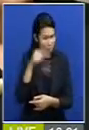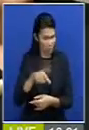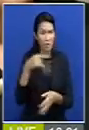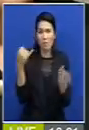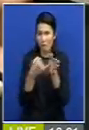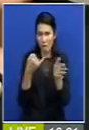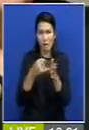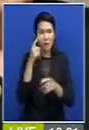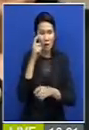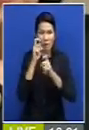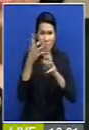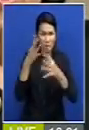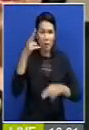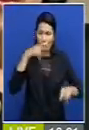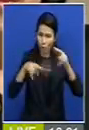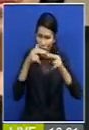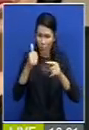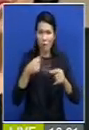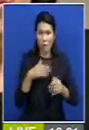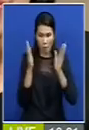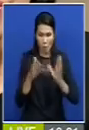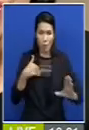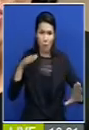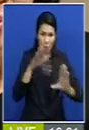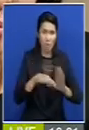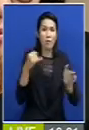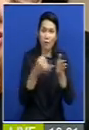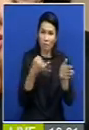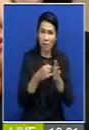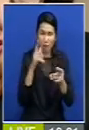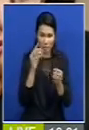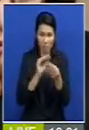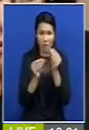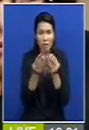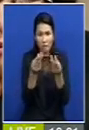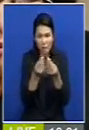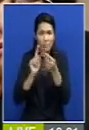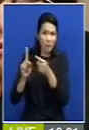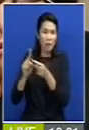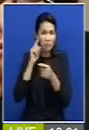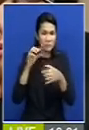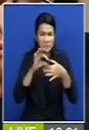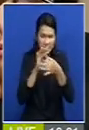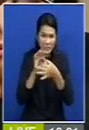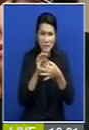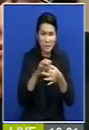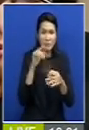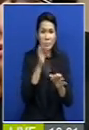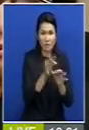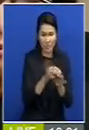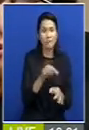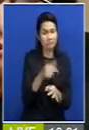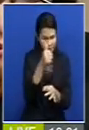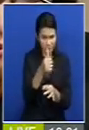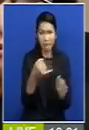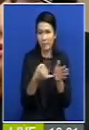อบตัวตนและความเป็นเจ้าของบัญชีของผู้ลงทะเบียนรวมไปถึงเจ้าของหมายเลขเบอร์โทรศัพท์ต่างๆที่เอามาผูกติดเอาไว้กับบัญชีของแบงค์